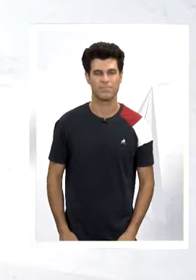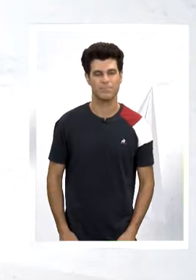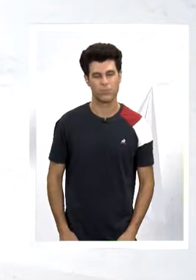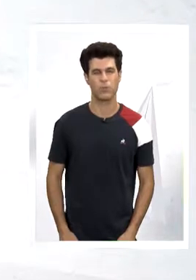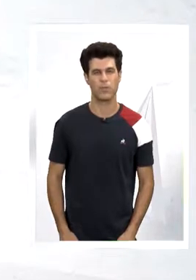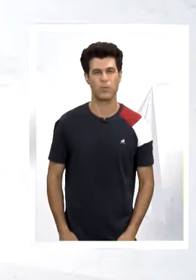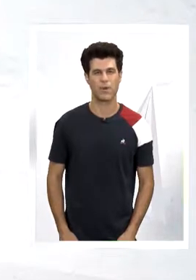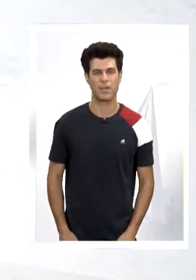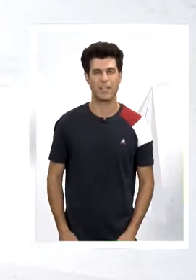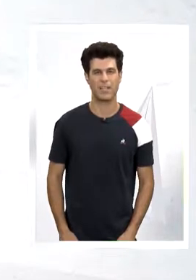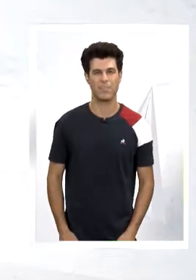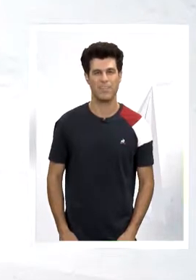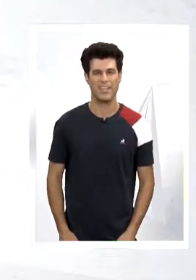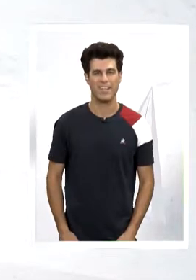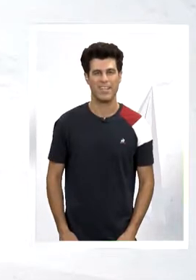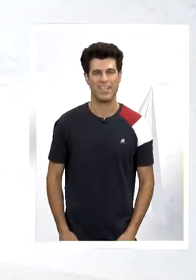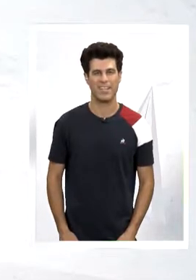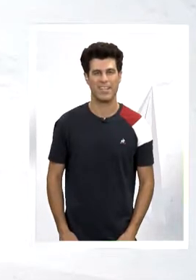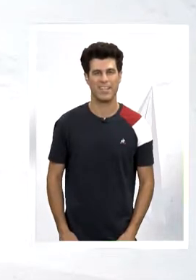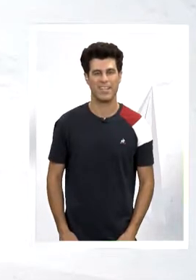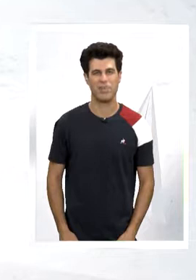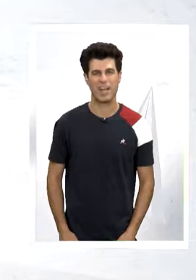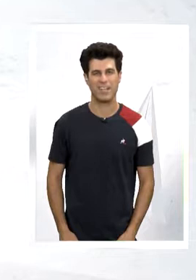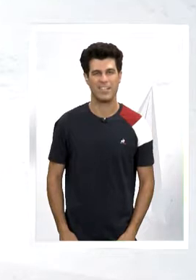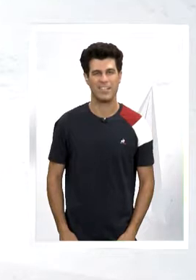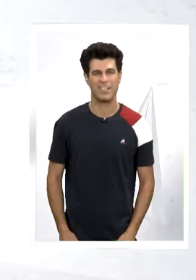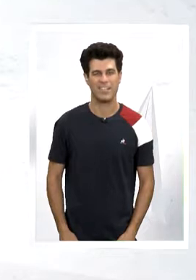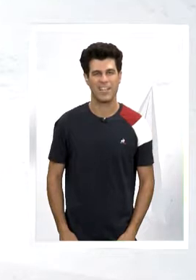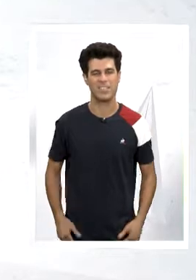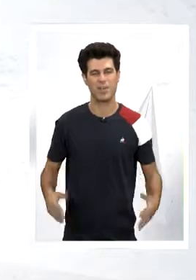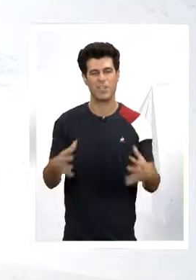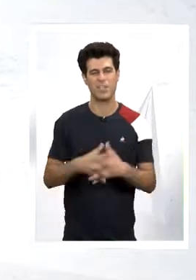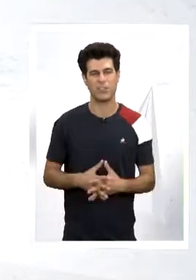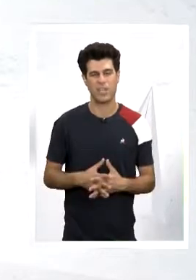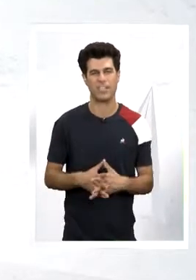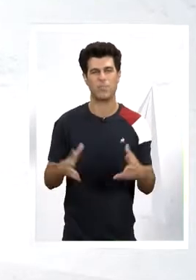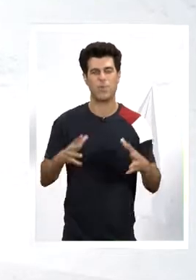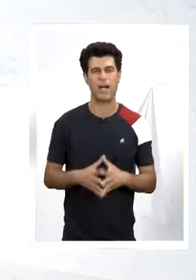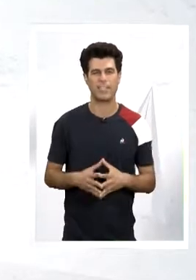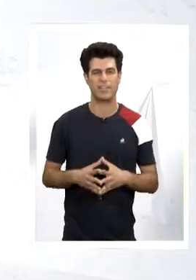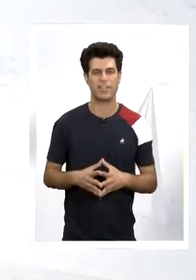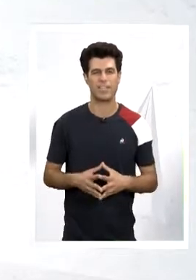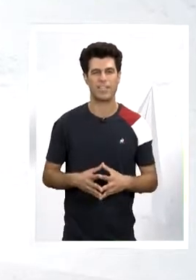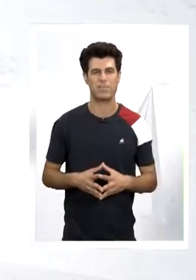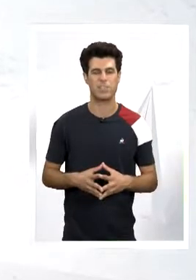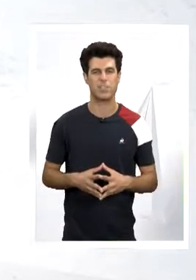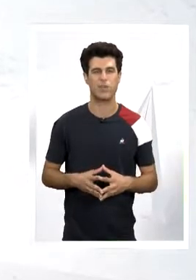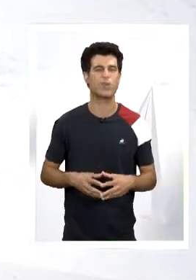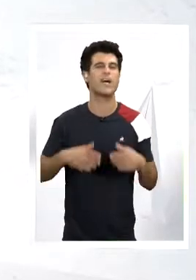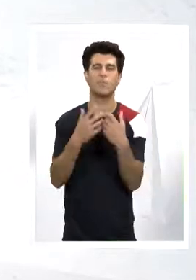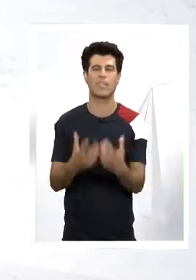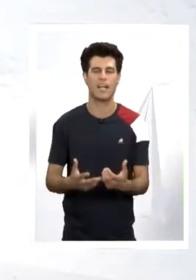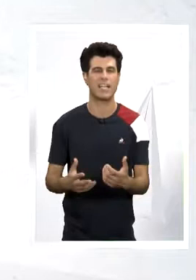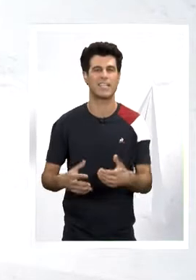שומרים. שומרים על הכללים. ענבל, איך זה מרגיש? את יודעת, את בבית, ואני מתאר לעצמי ששיר